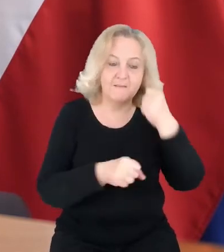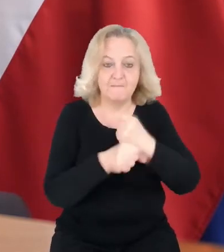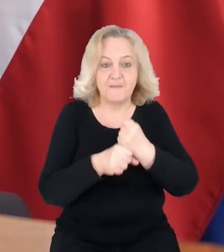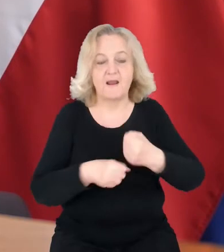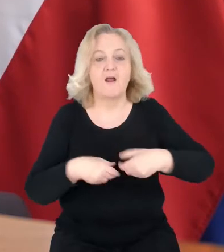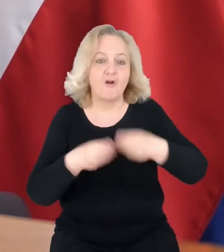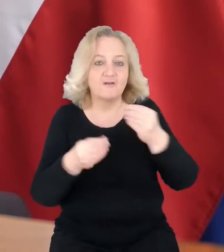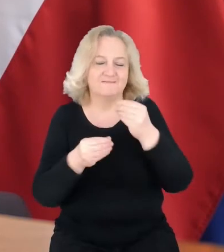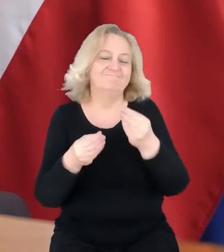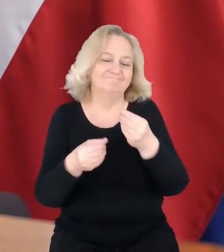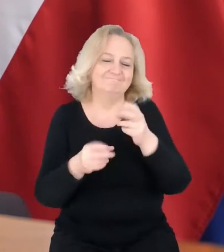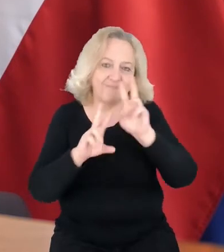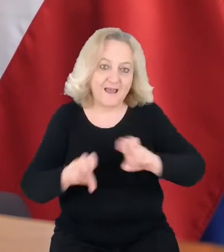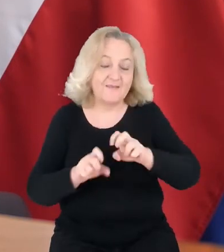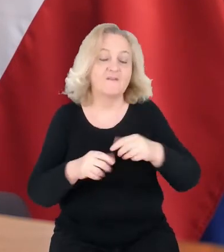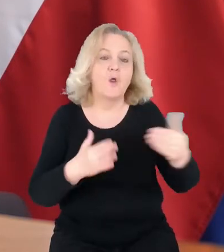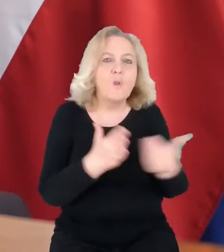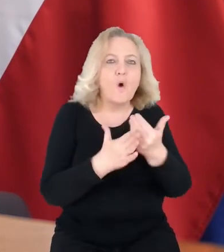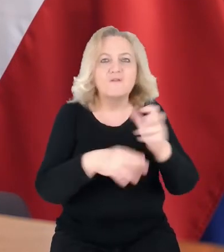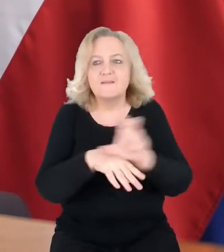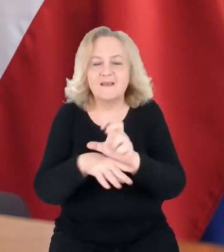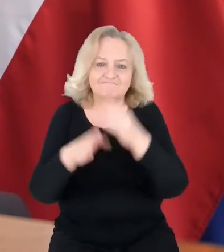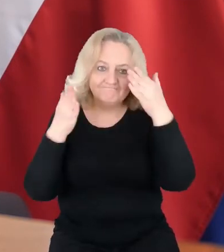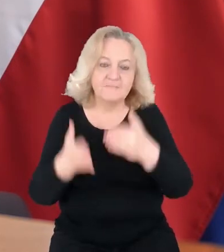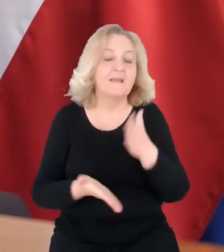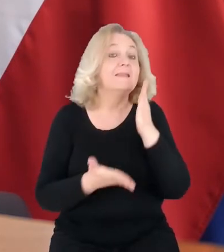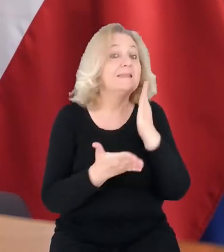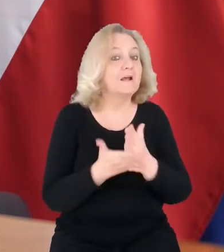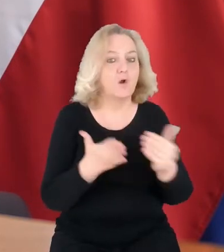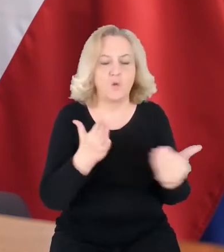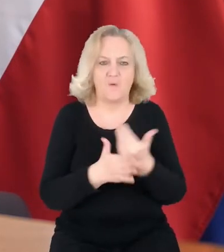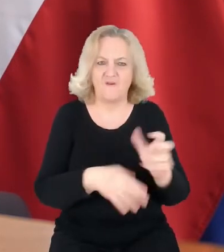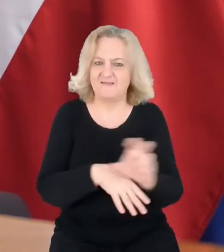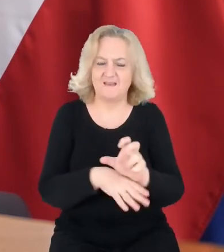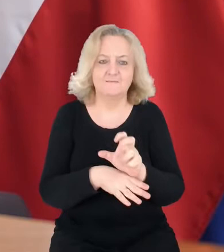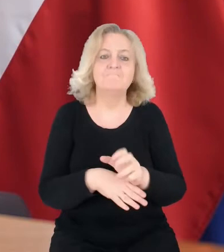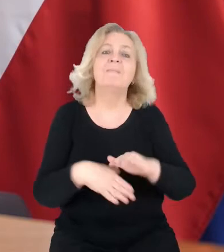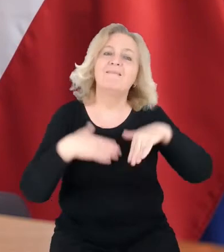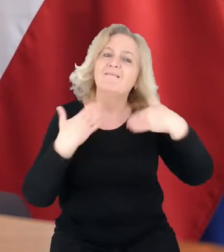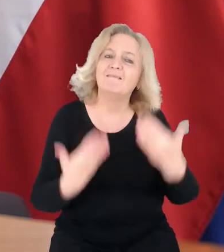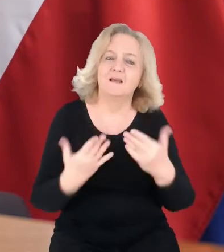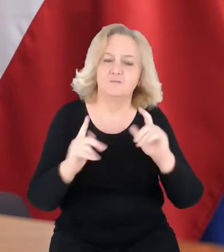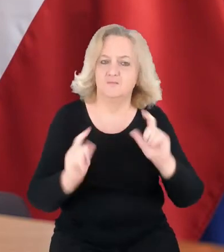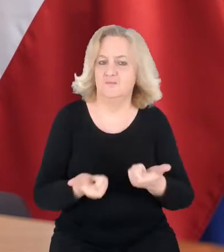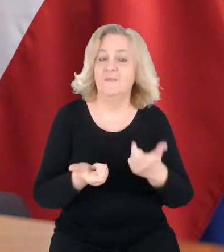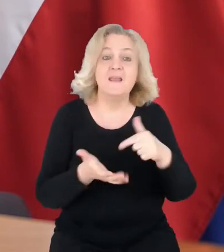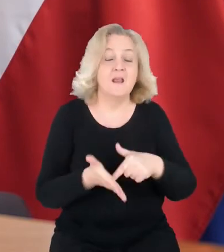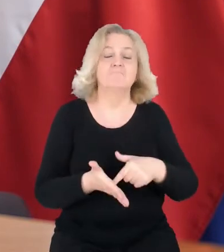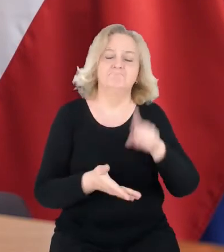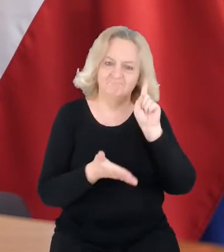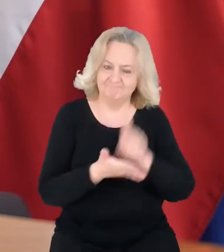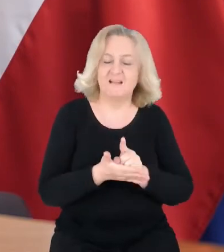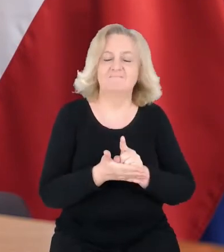badawczo-rozwojowych na rozwój nowoczesnych technologii. Tylko nowoczesne technologie pozwolą bowiem sprostać wyzwaniom